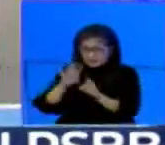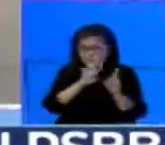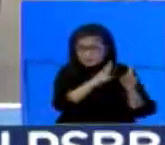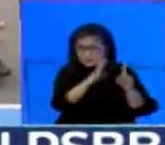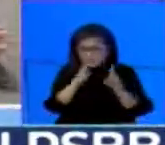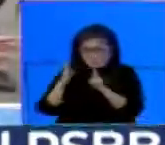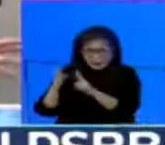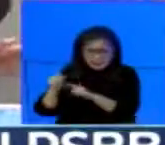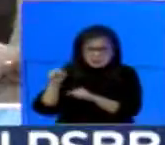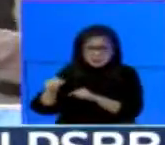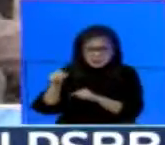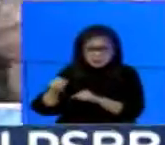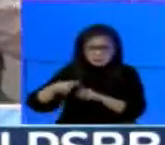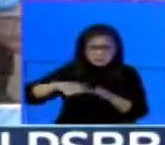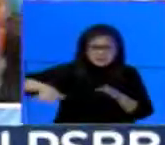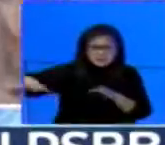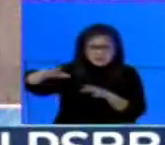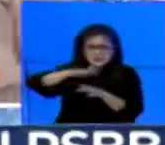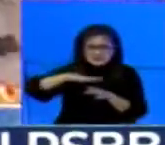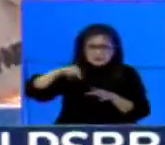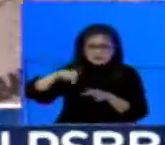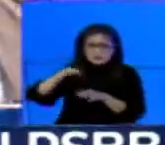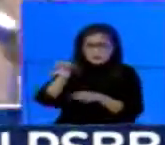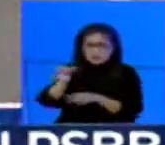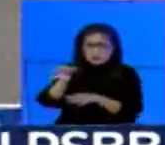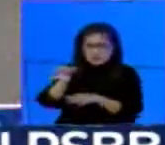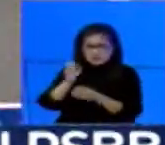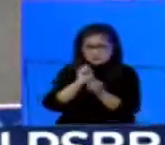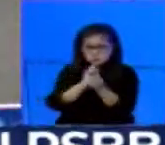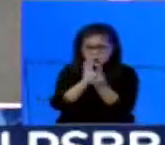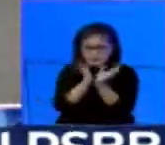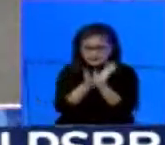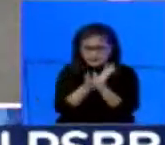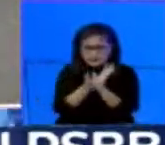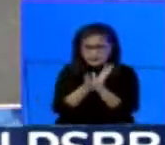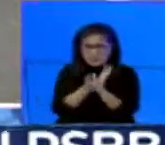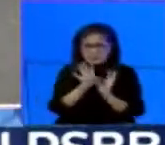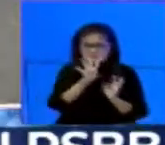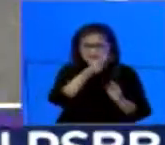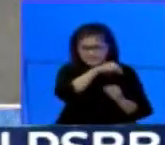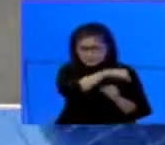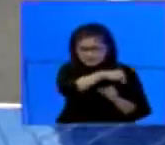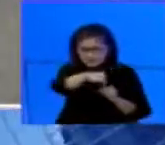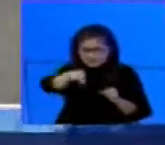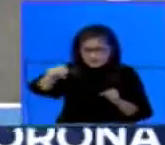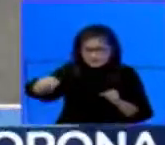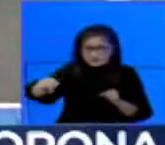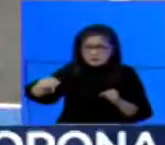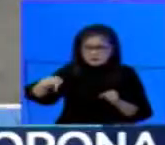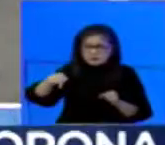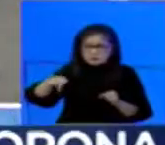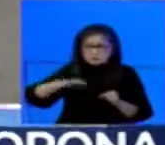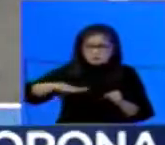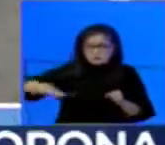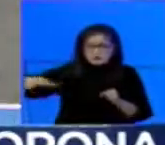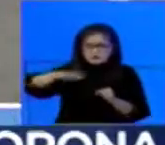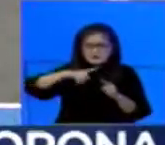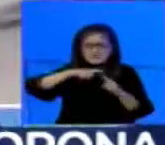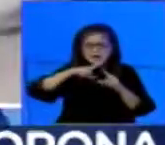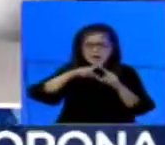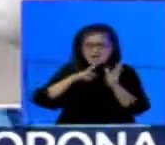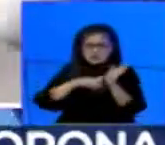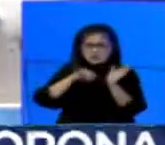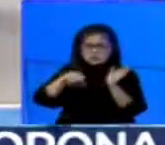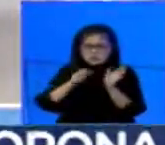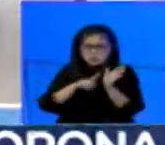wilayah di Polrestabes Surabaya sementara tiga wilayah checkpoint lainnya ada di wilayah Polres pelabuhan Tanjung Perak Surabaya seperti di